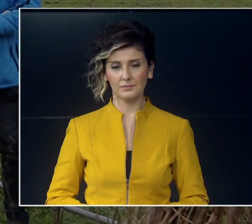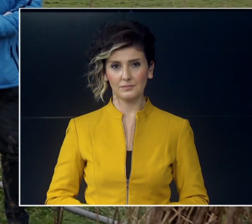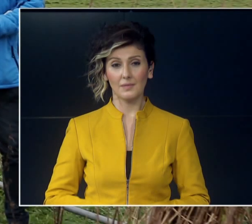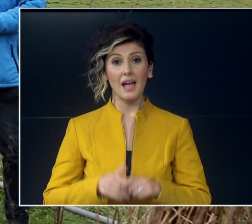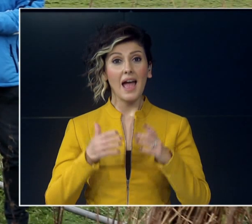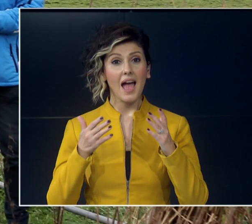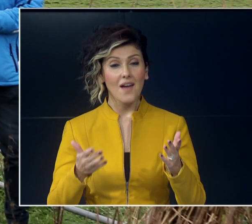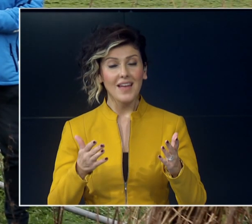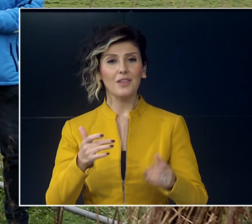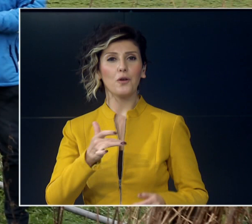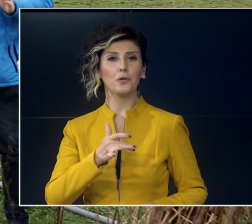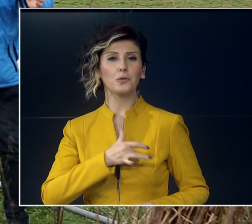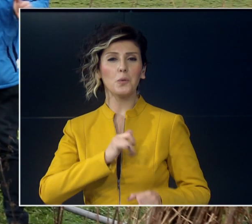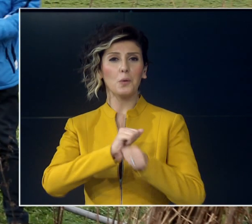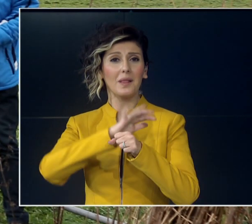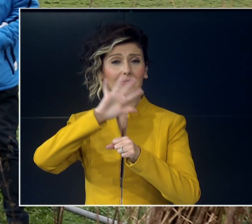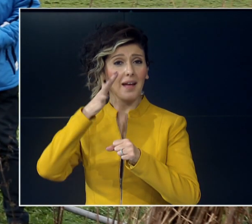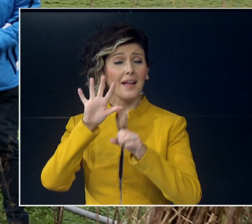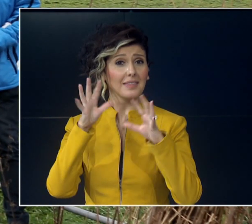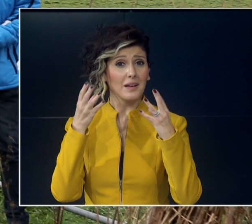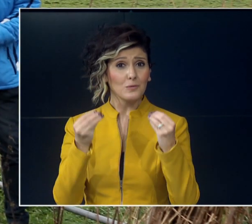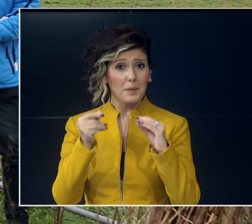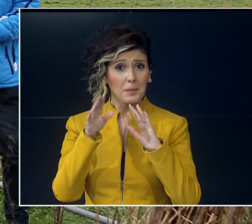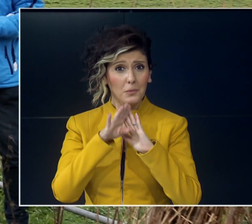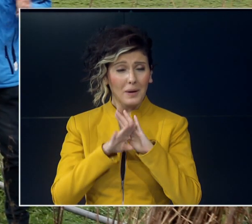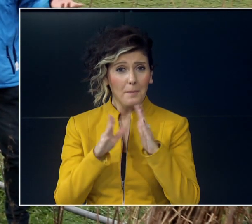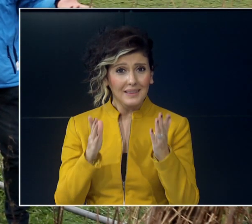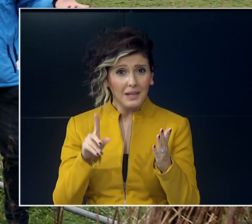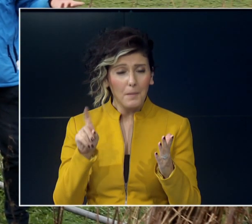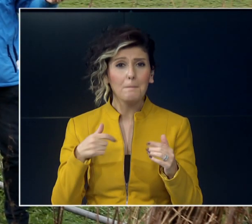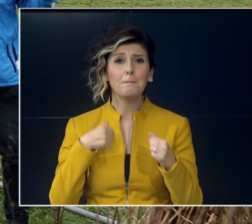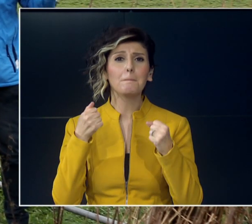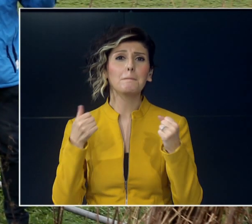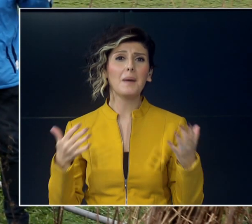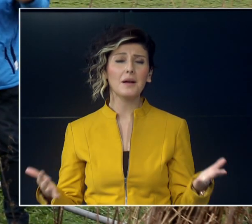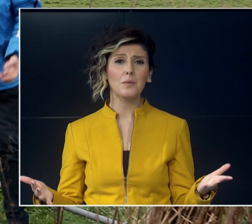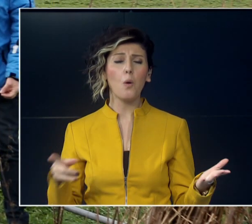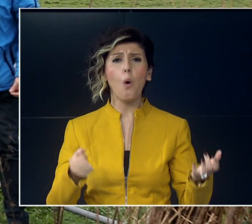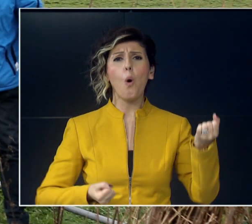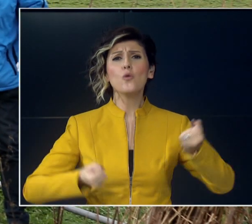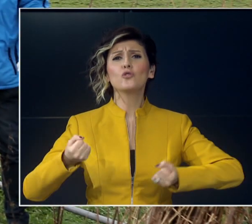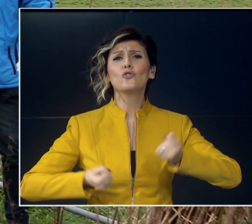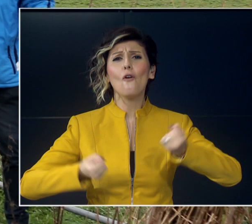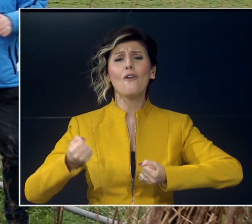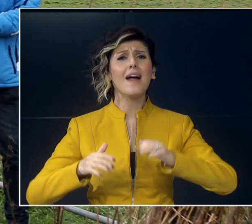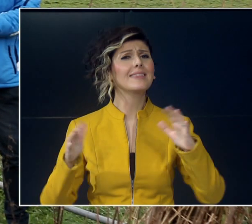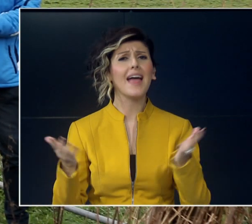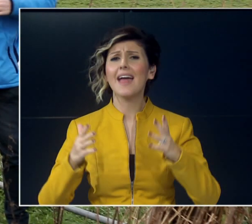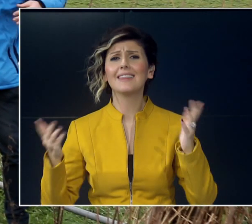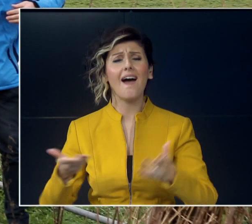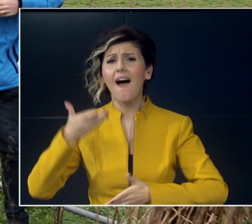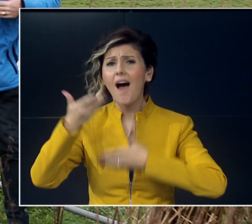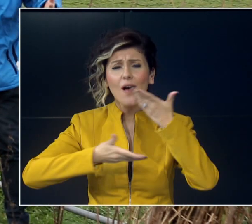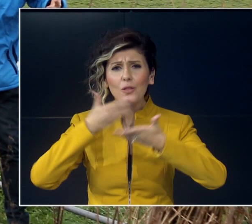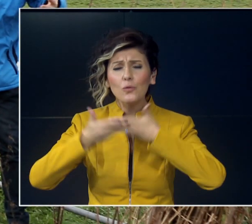Evet, Gönül Dağı. Ya ne kadar güzel bir film değil mi? Ya ben bayılıyorum. O şoförler neler neler anlatıyorlar